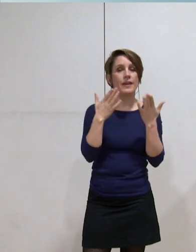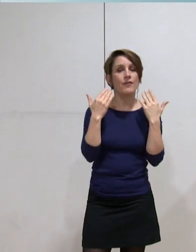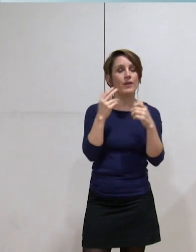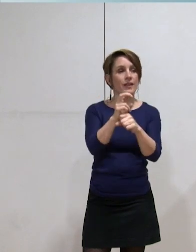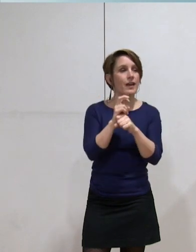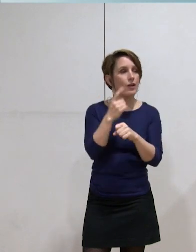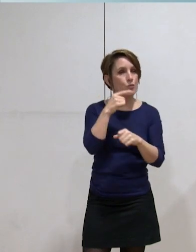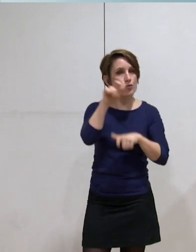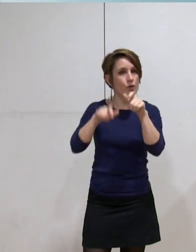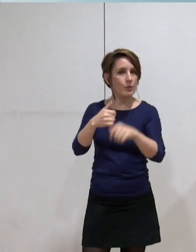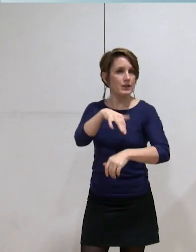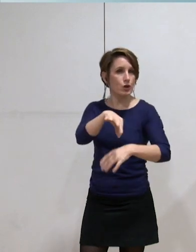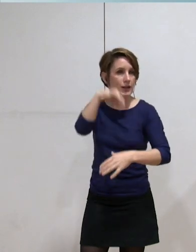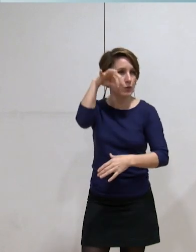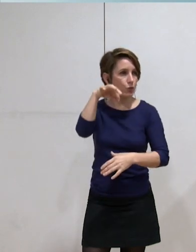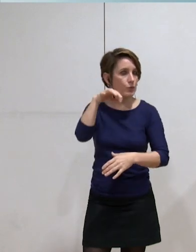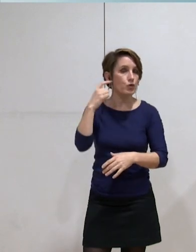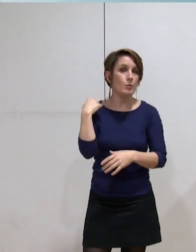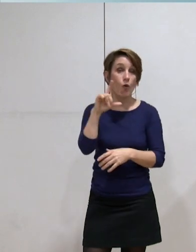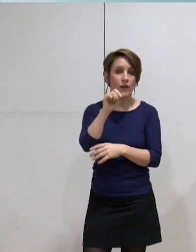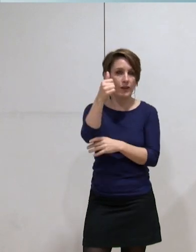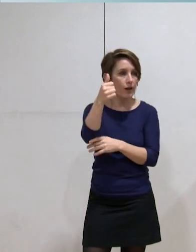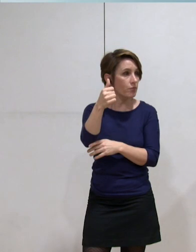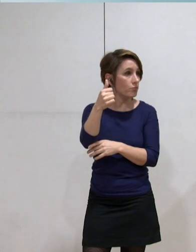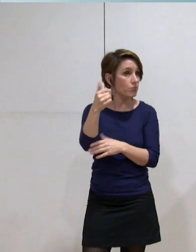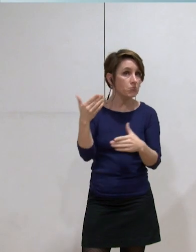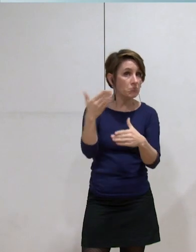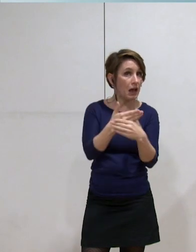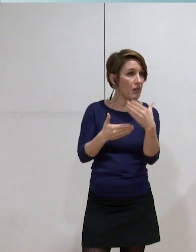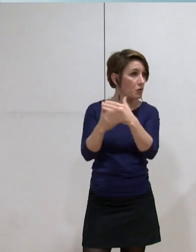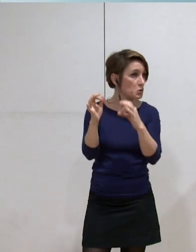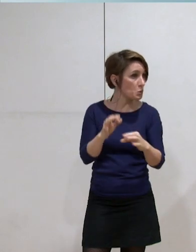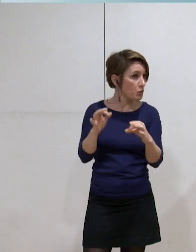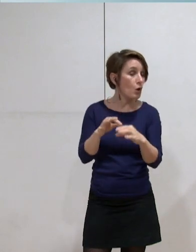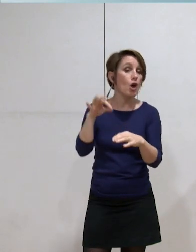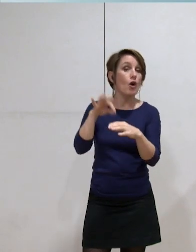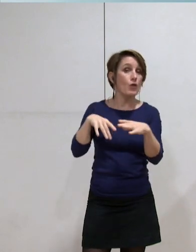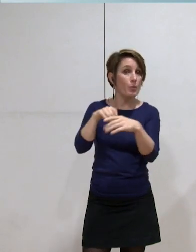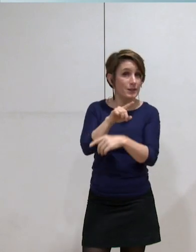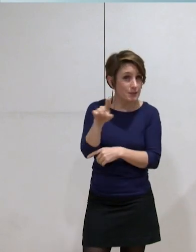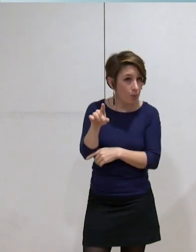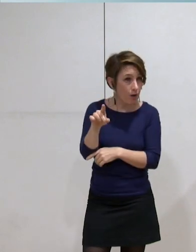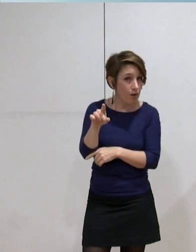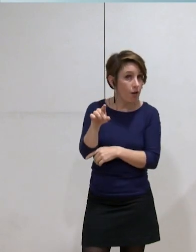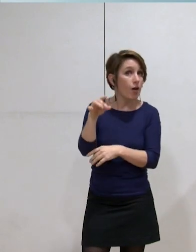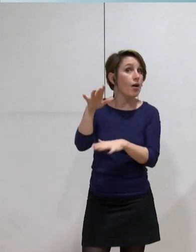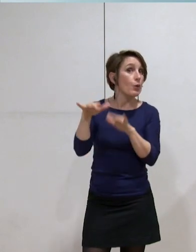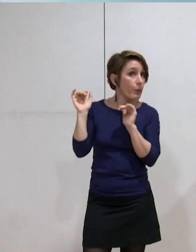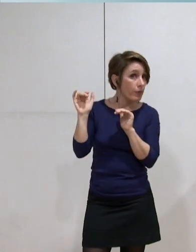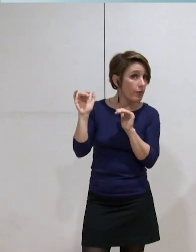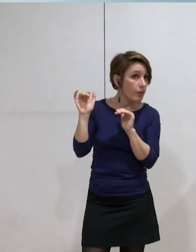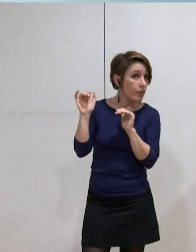élus délibération 21 pas d'intervention je la mets au voix qui ne prend pas part au vote qui